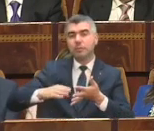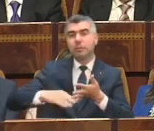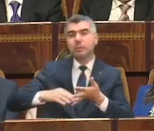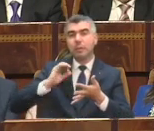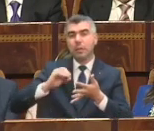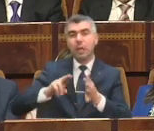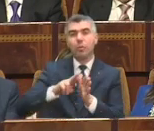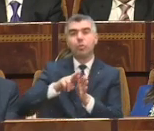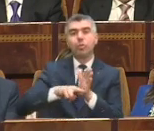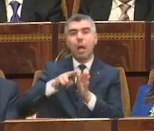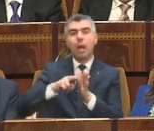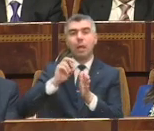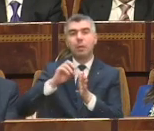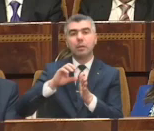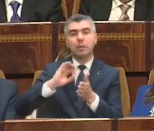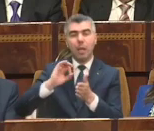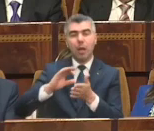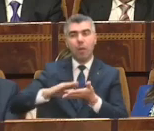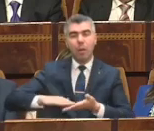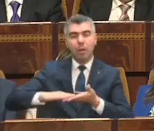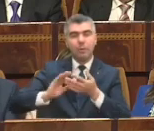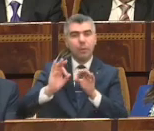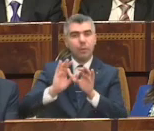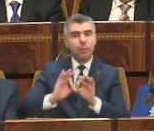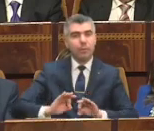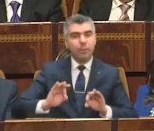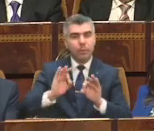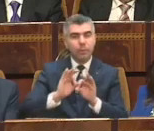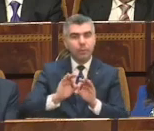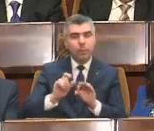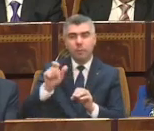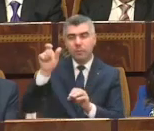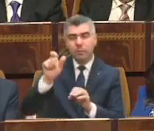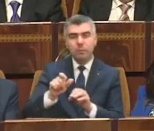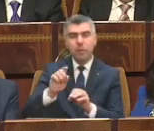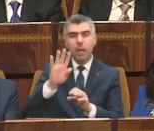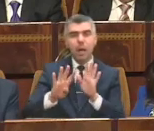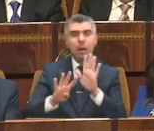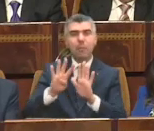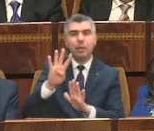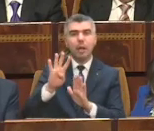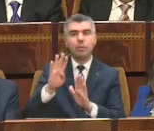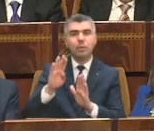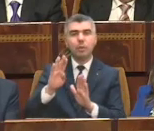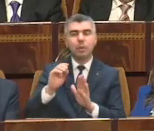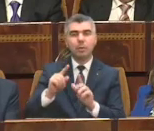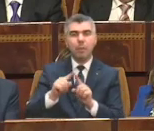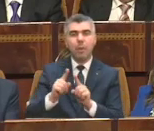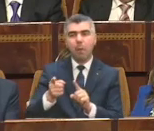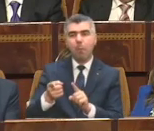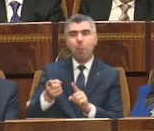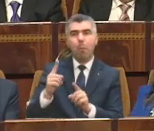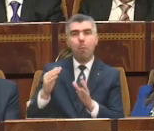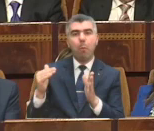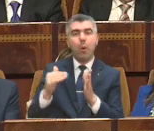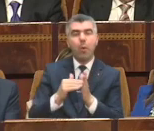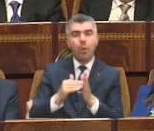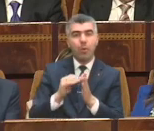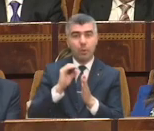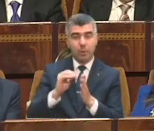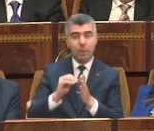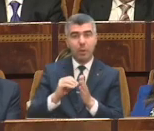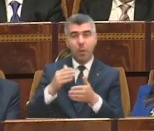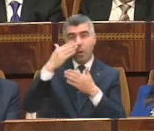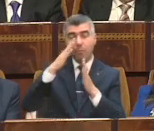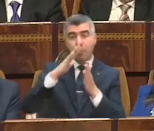الجهات المغرب من حيث الثروة، حيث يبلغ معدل الفرد 14272 درهم، في حين المعدل